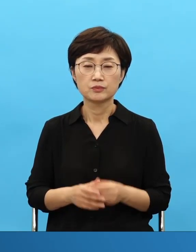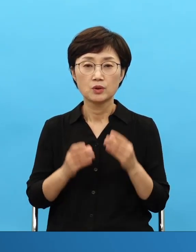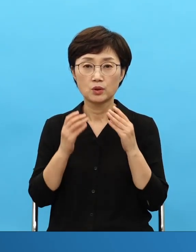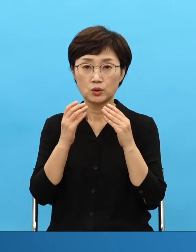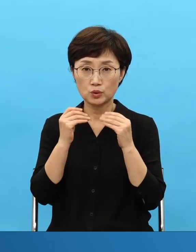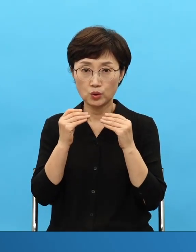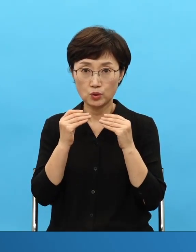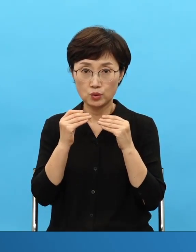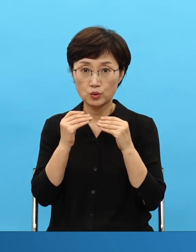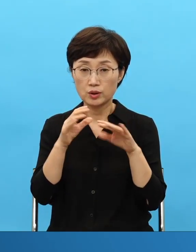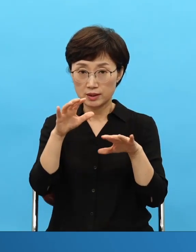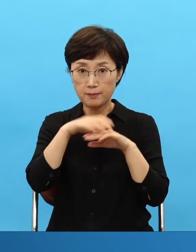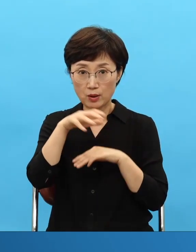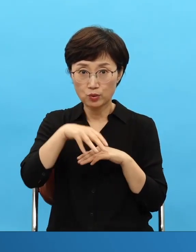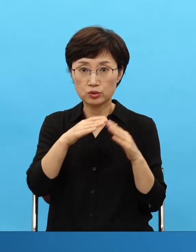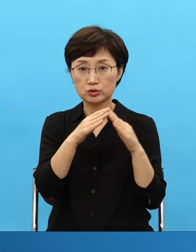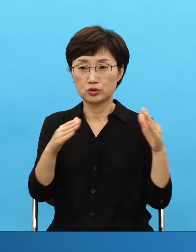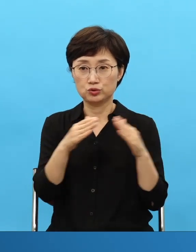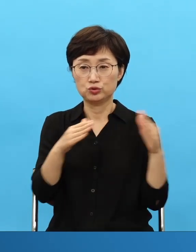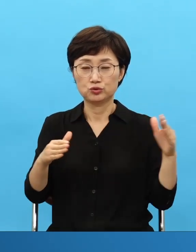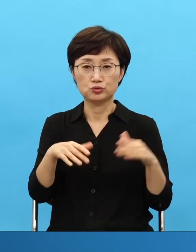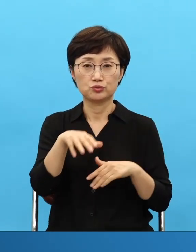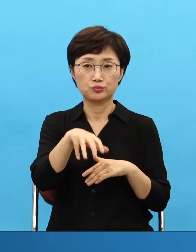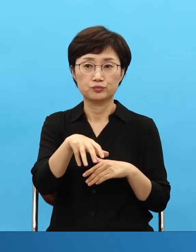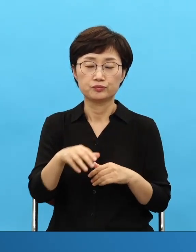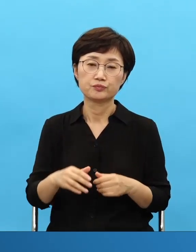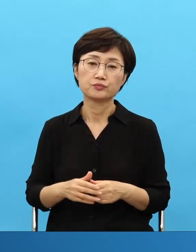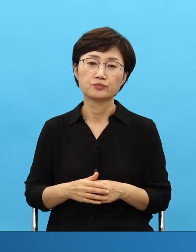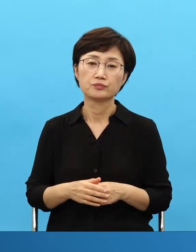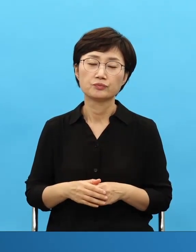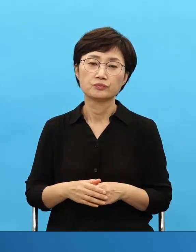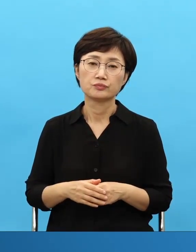19일 토요 핵심 예배는 전주 예안교회에서 열립니다.